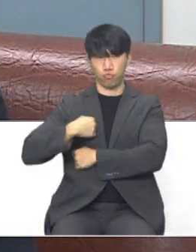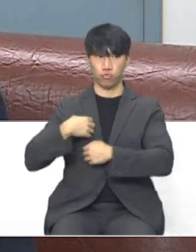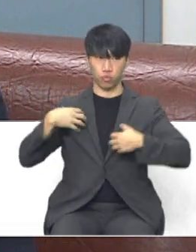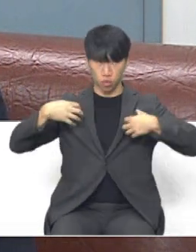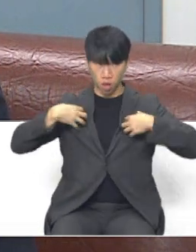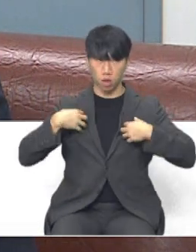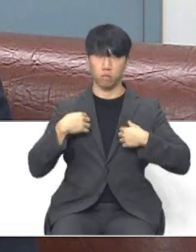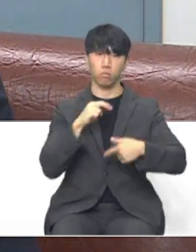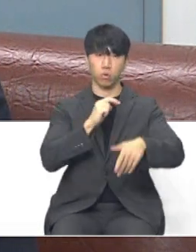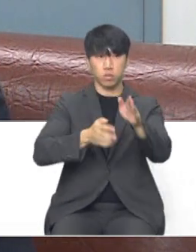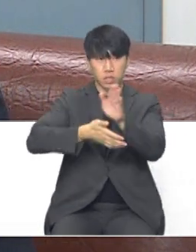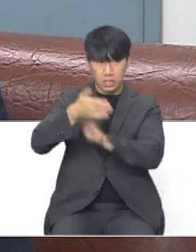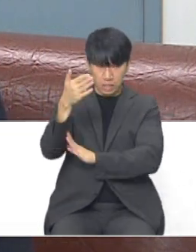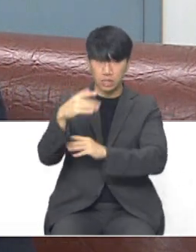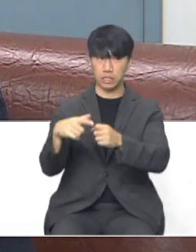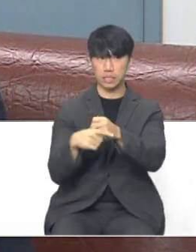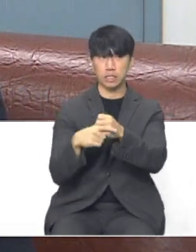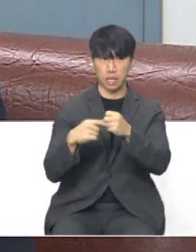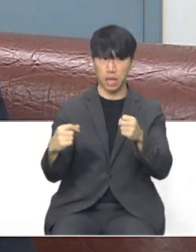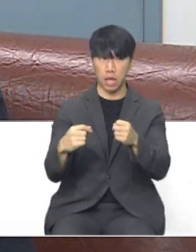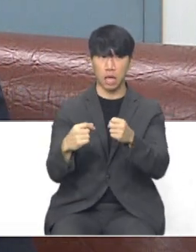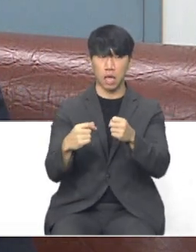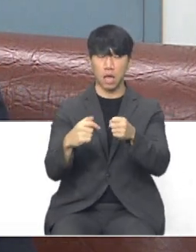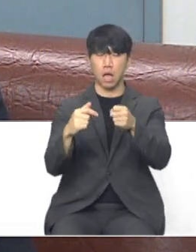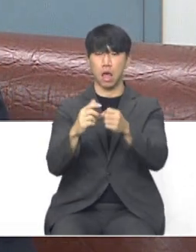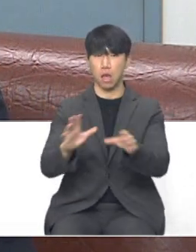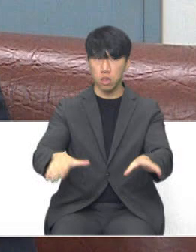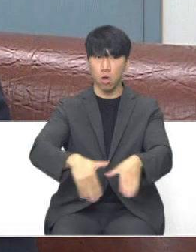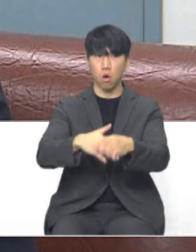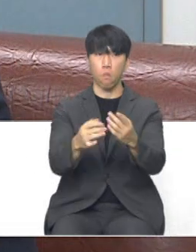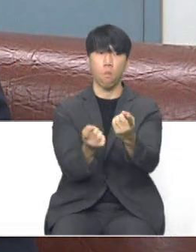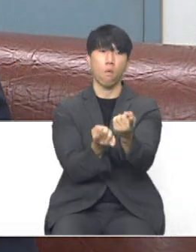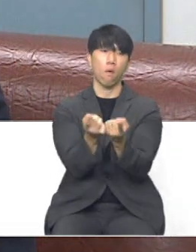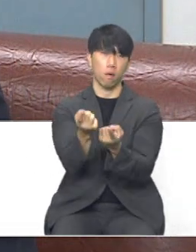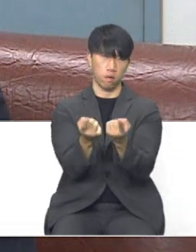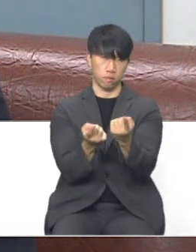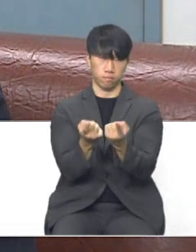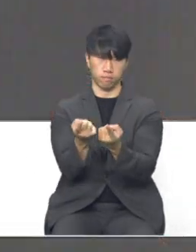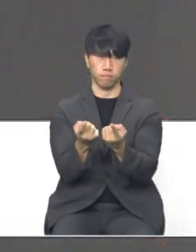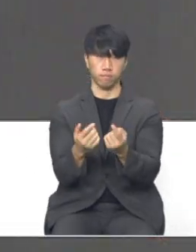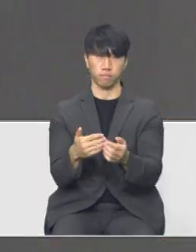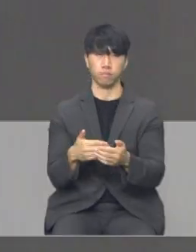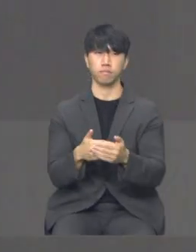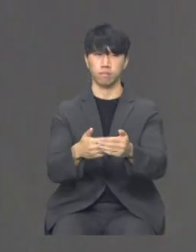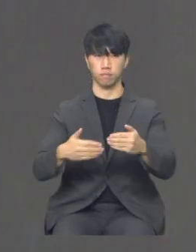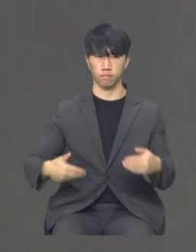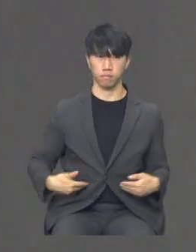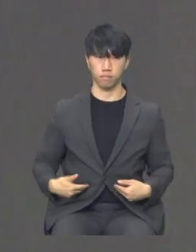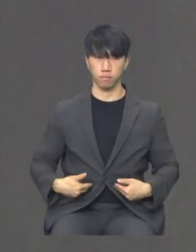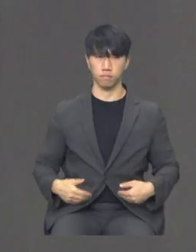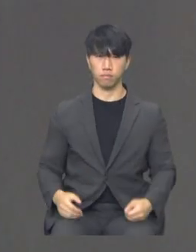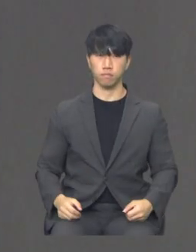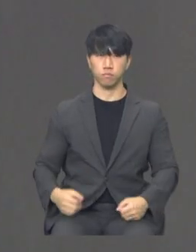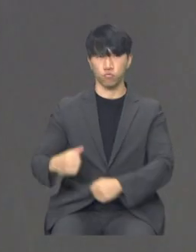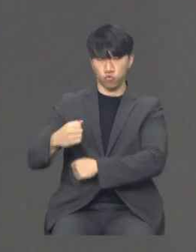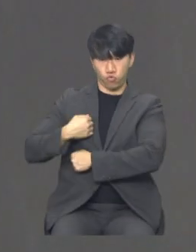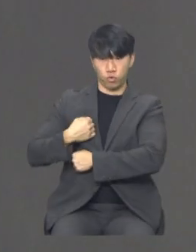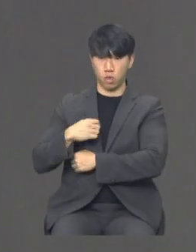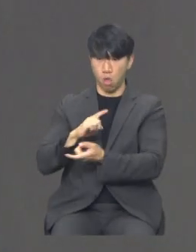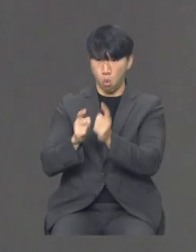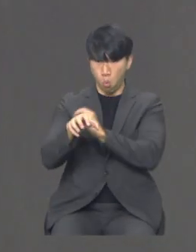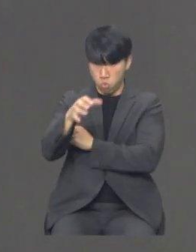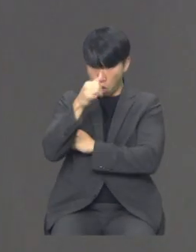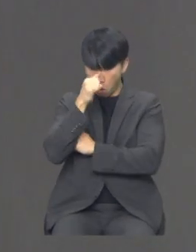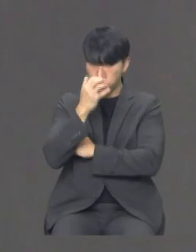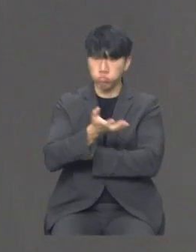국방부하고 시하고 그다음에 계양구하고 이렇게 협의체를 만들어서 저희가 진행했으면. 국방부는 대체 부지만 있다면